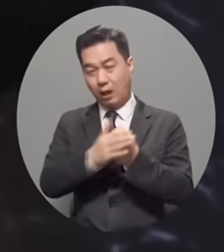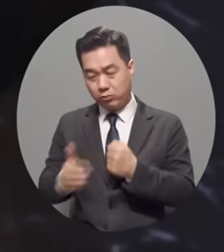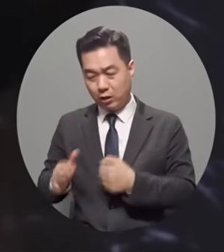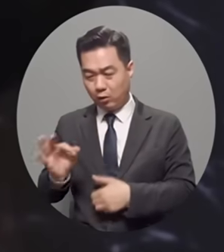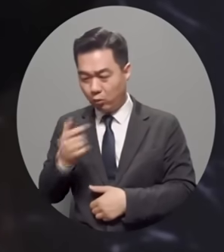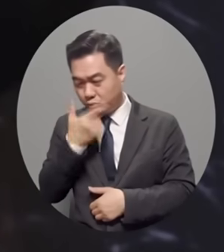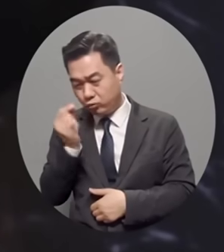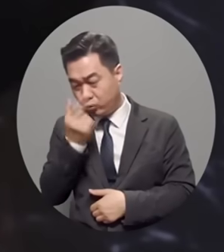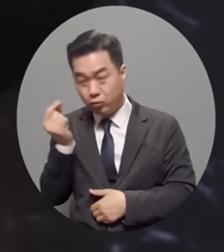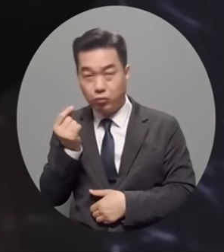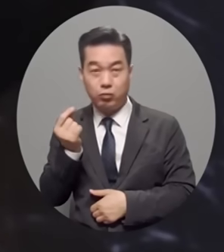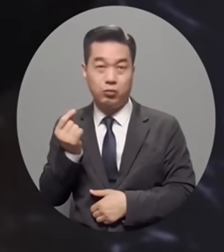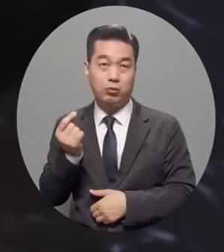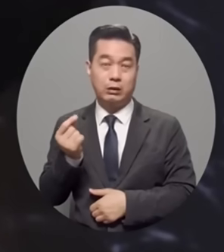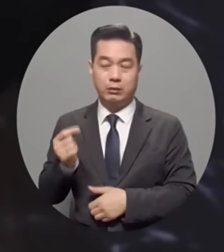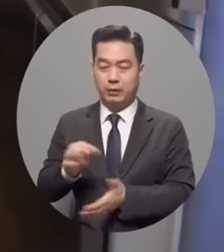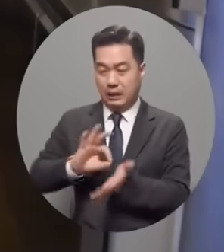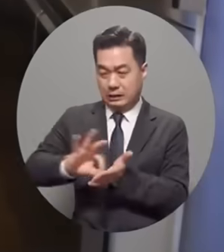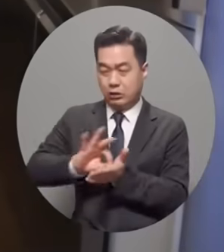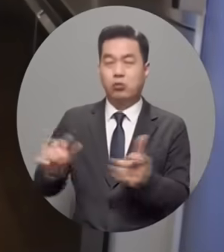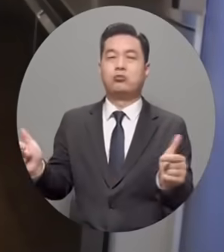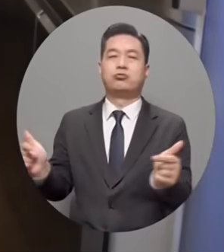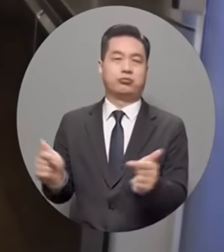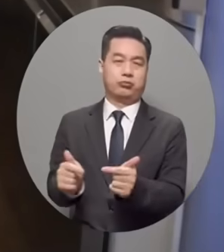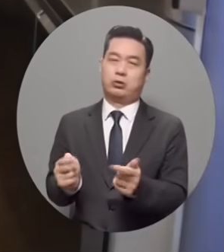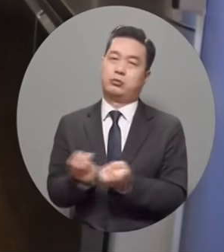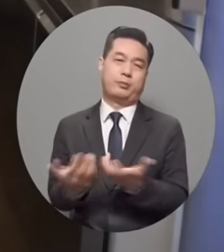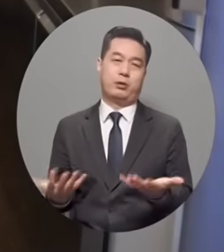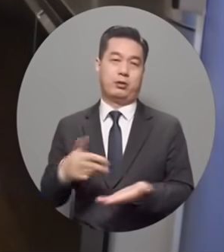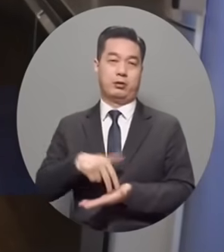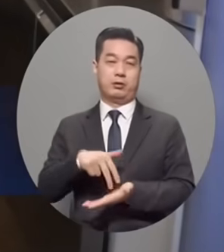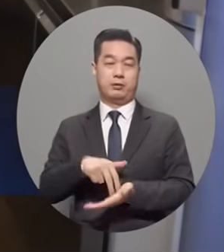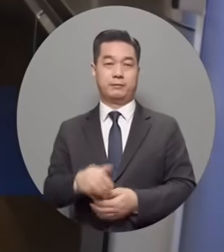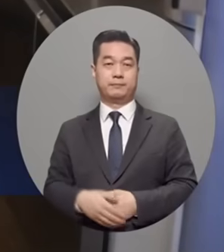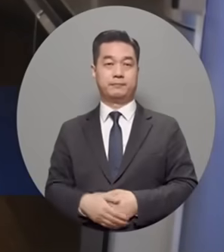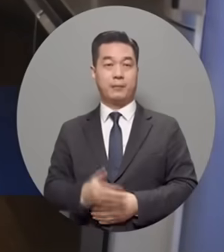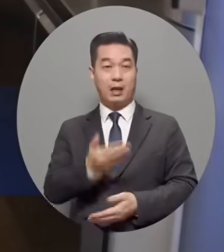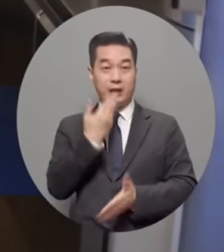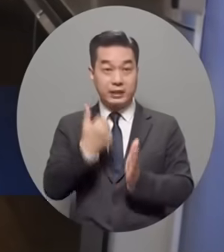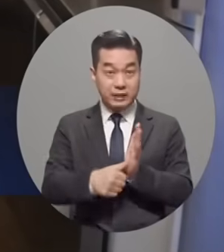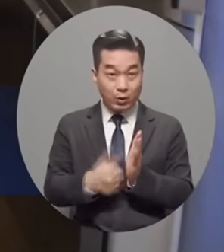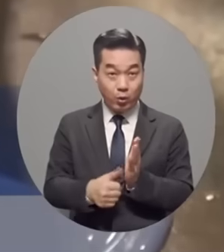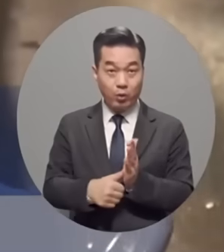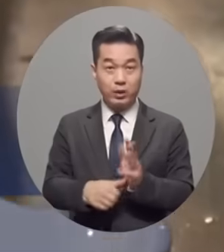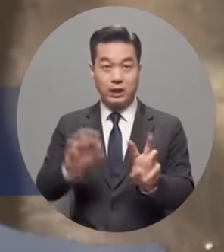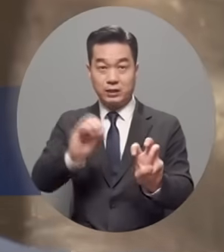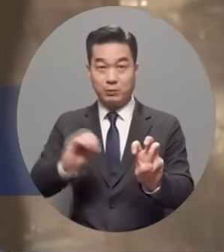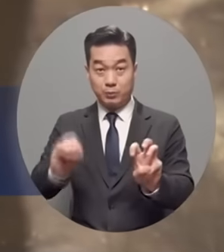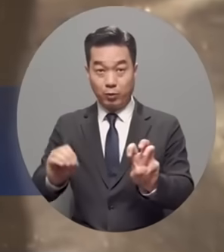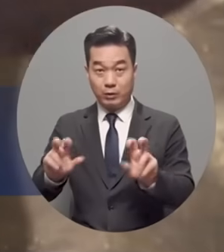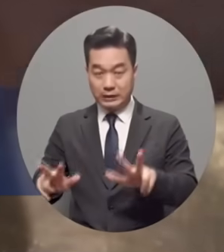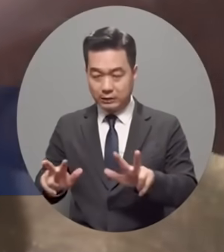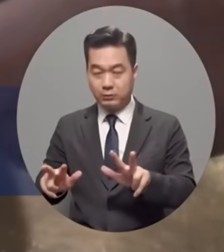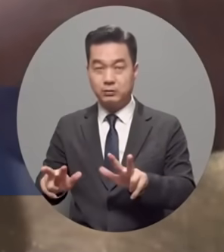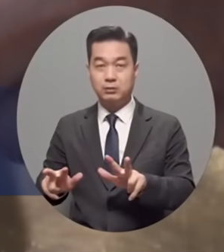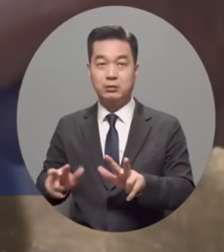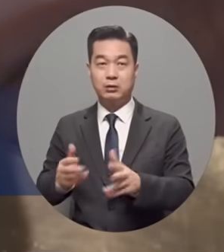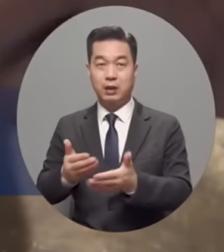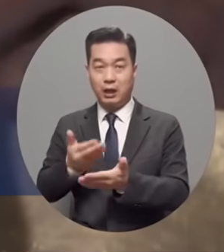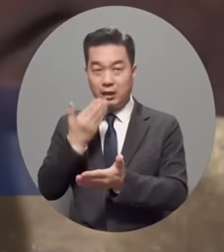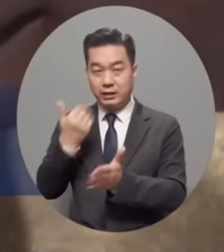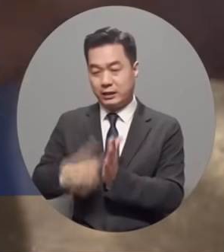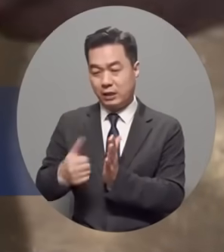서민들은 지출을 줄일 수밖에 없습니다. 식재료비가 30%여야 되는데 지금은 식재료비가 40% 들어가요. 그러니까 계속